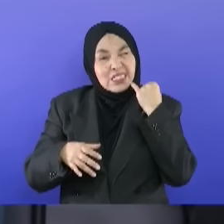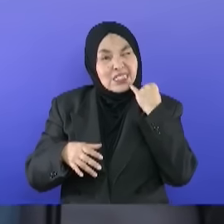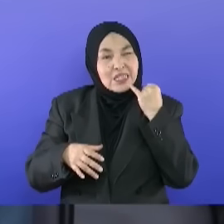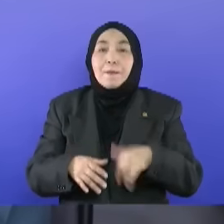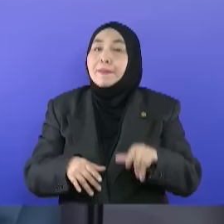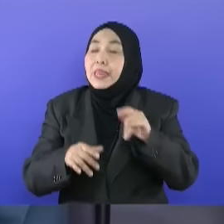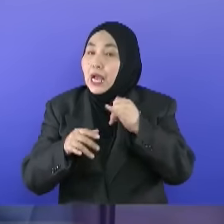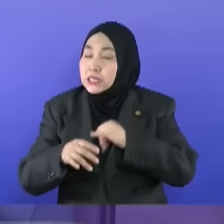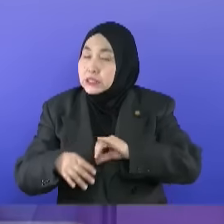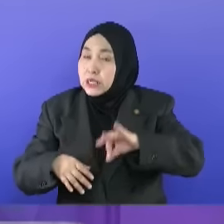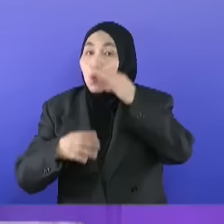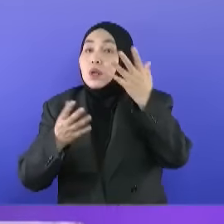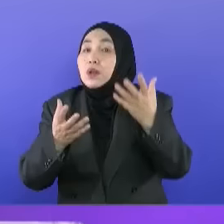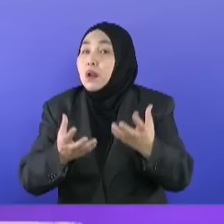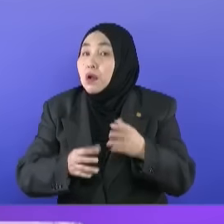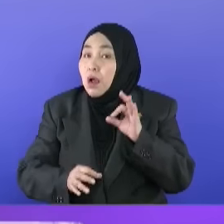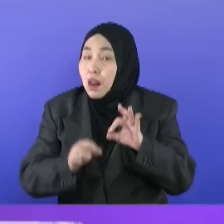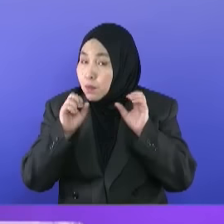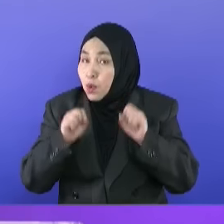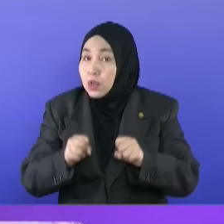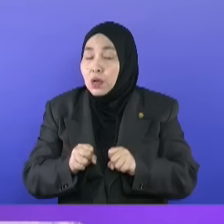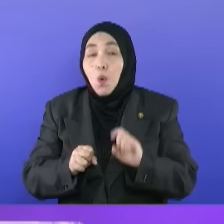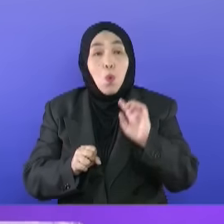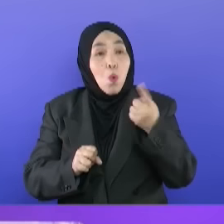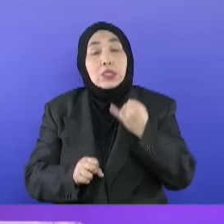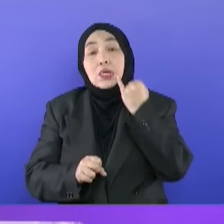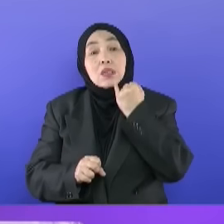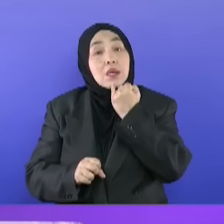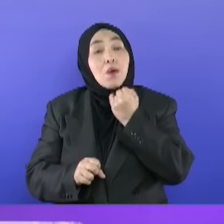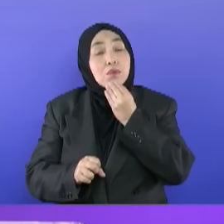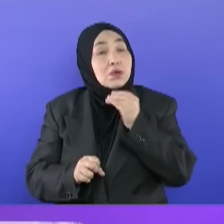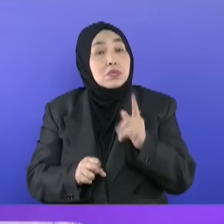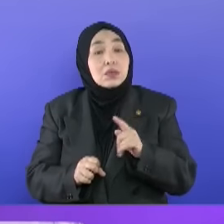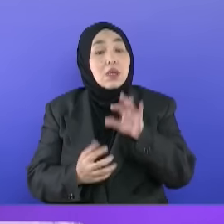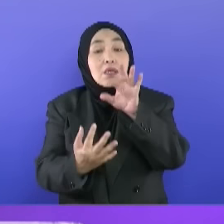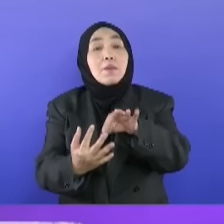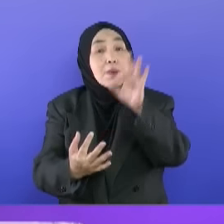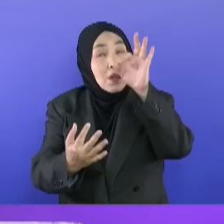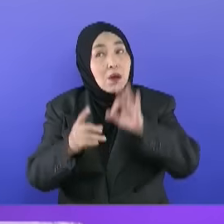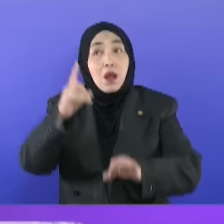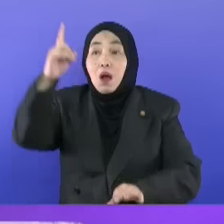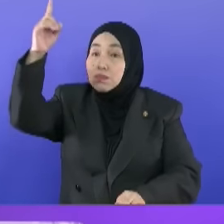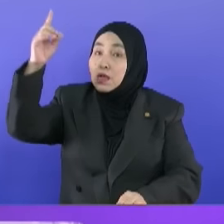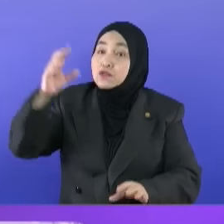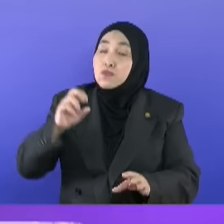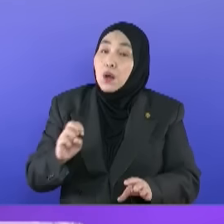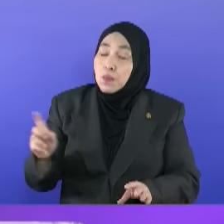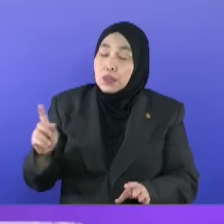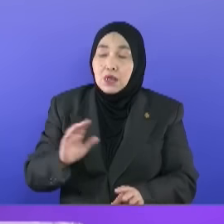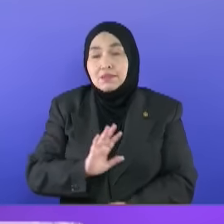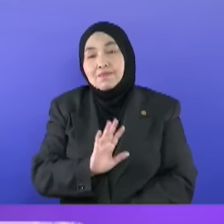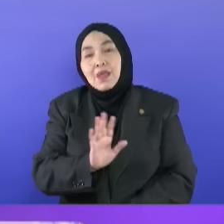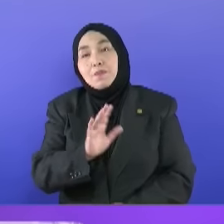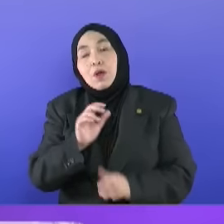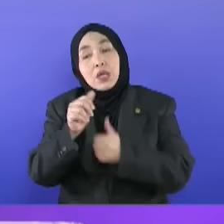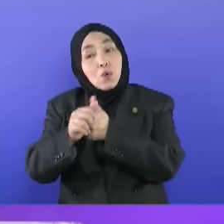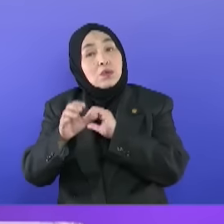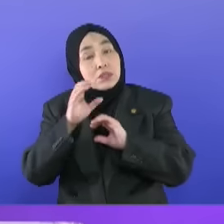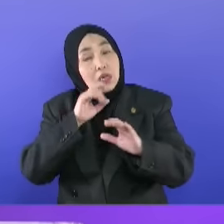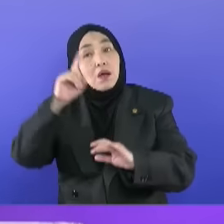jiwa yang nakkan kalau boleh mereka sahaja Bani Israel yang dipilih oleh Allah Subhanahuwataala, mereka tidak mahu mengikut cakap